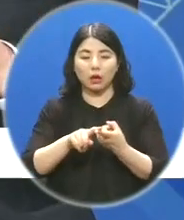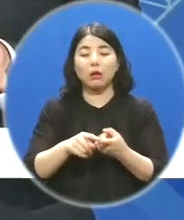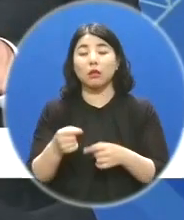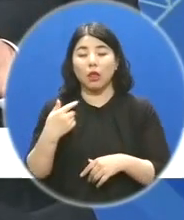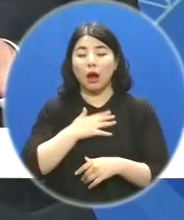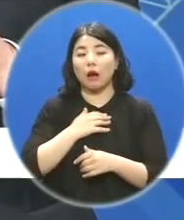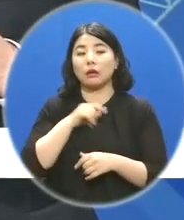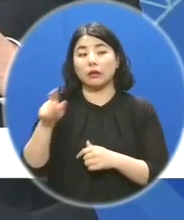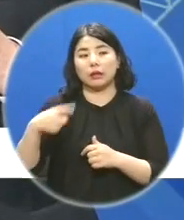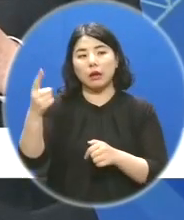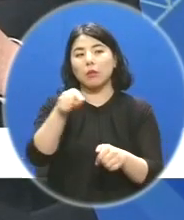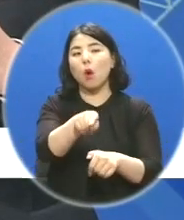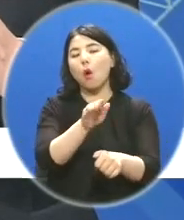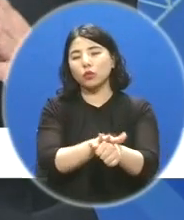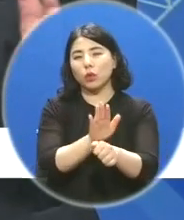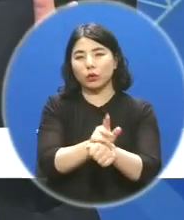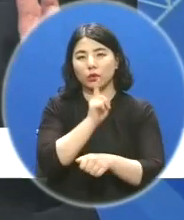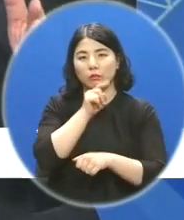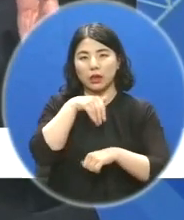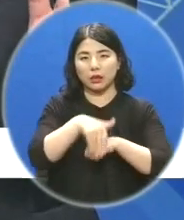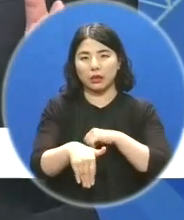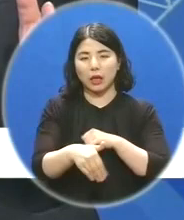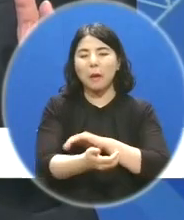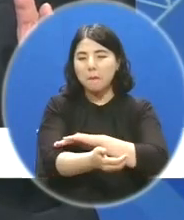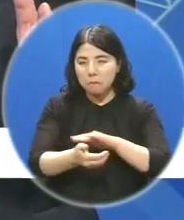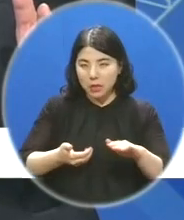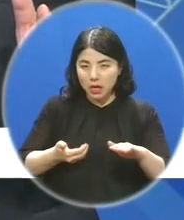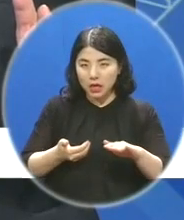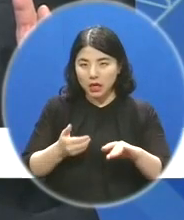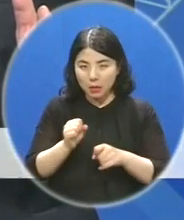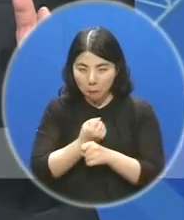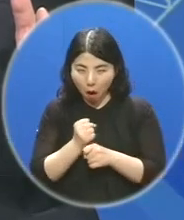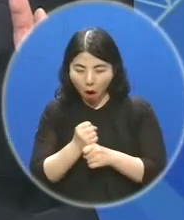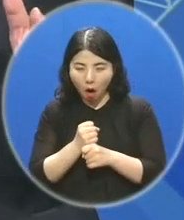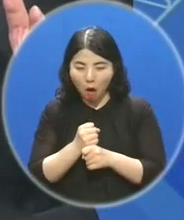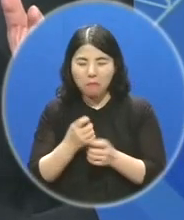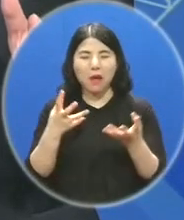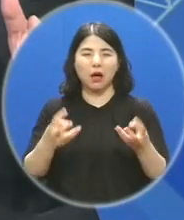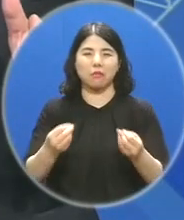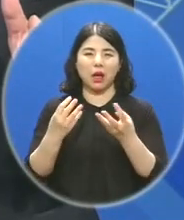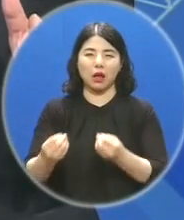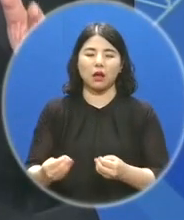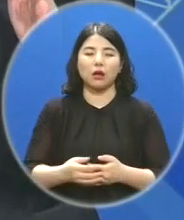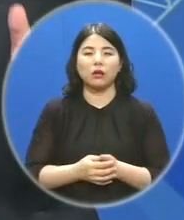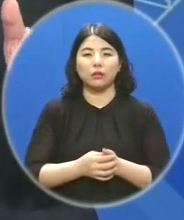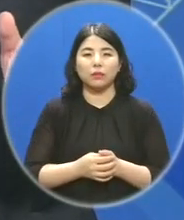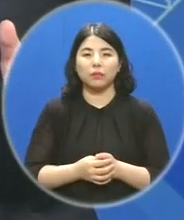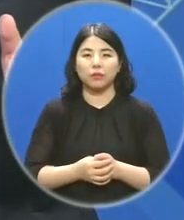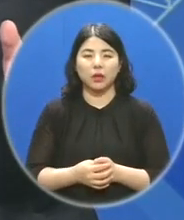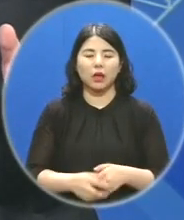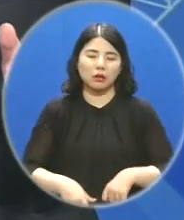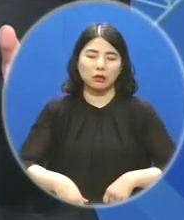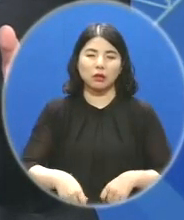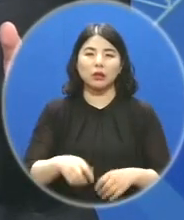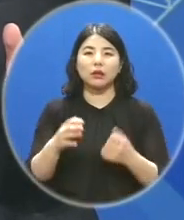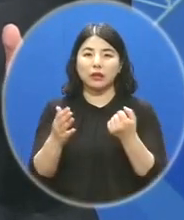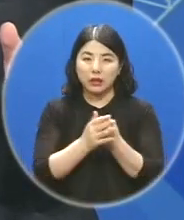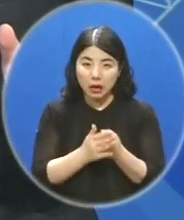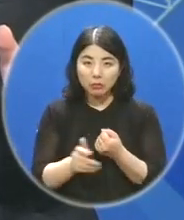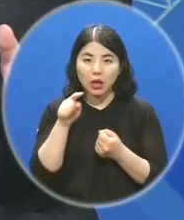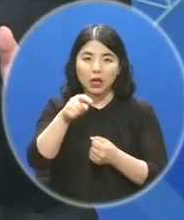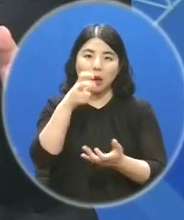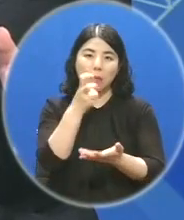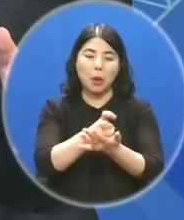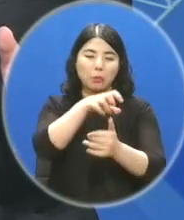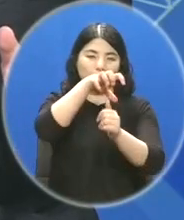당신을 내가 지지하겠다. 이런 사전 담합, 카르텔 이런 것들이 부지기수로 있어 왔습니다. 또 실질적으로 이것 때문에